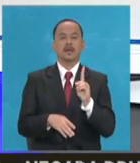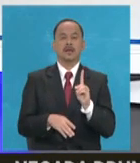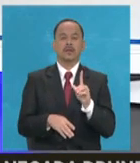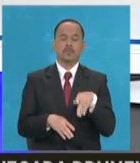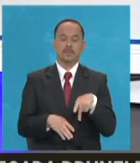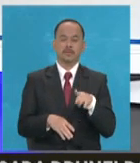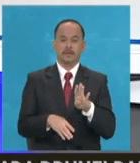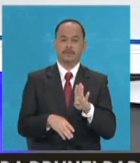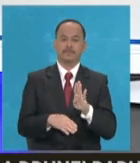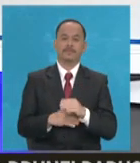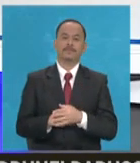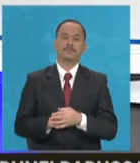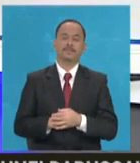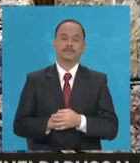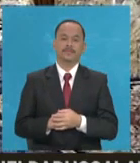pustaka